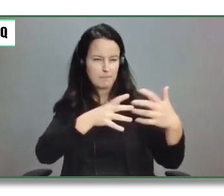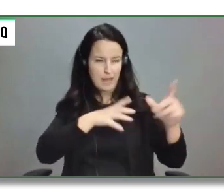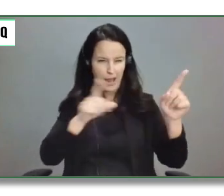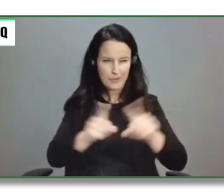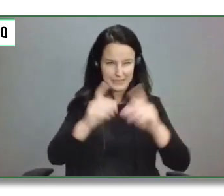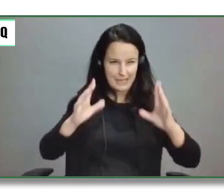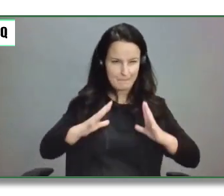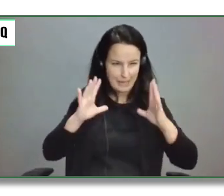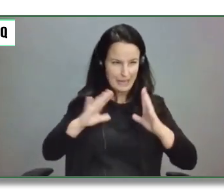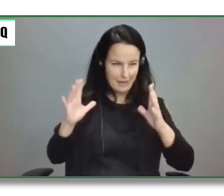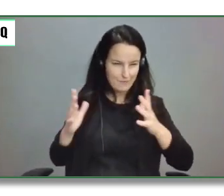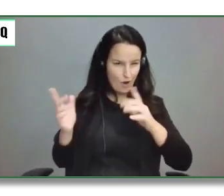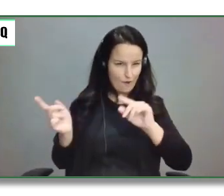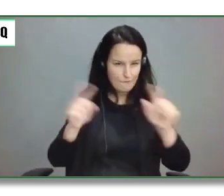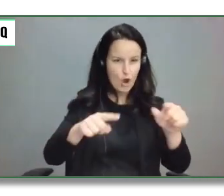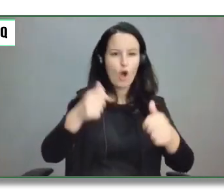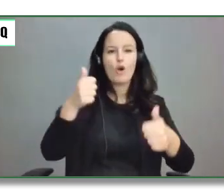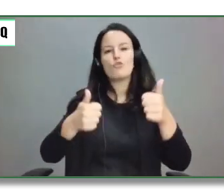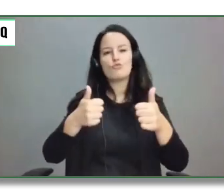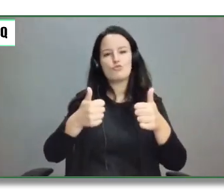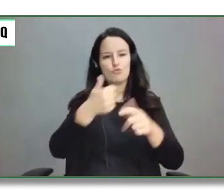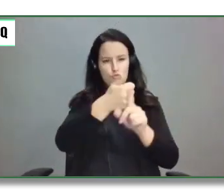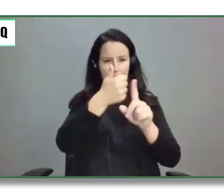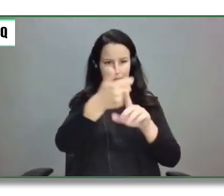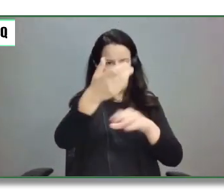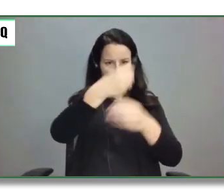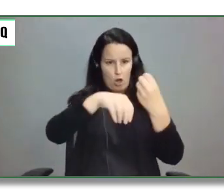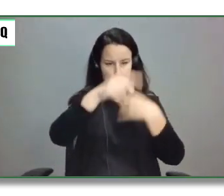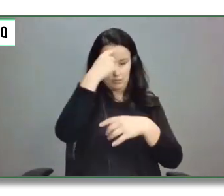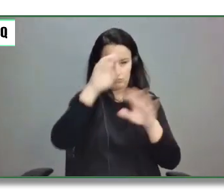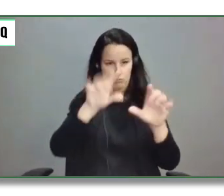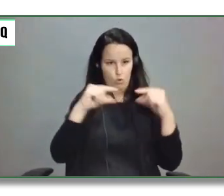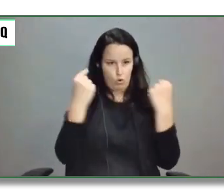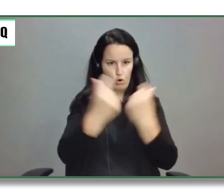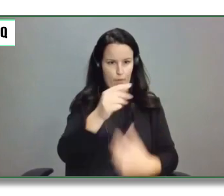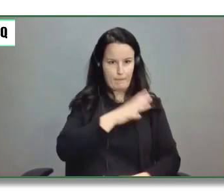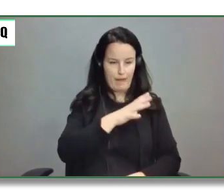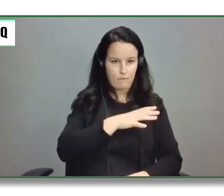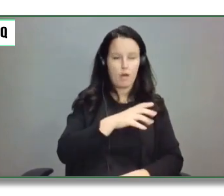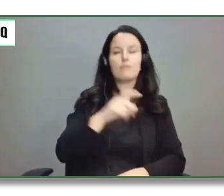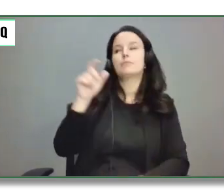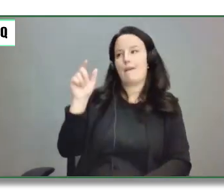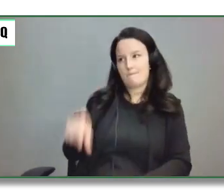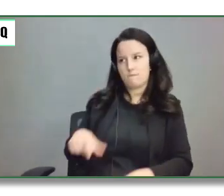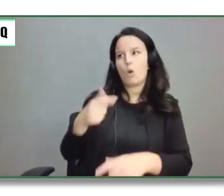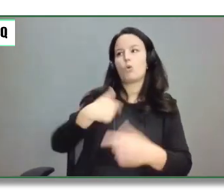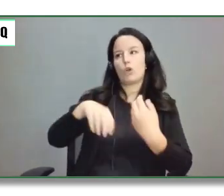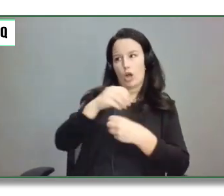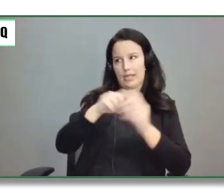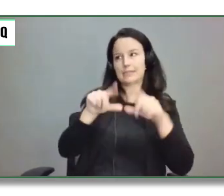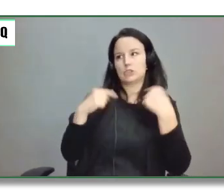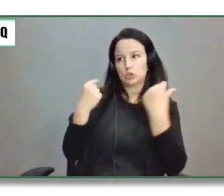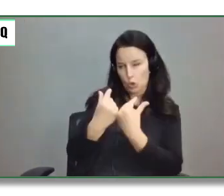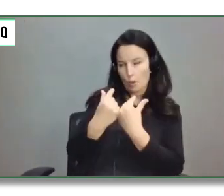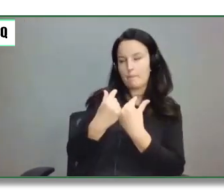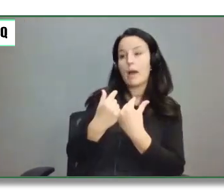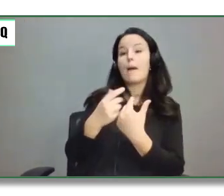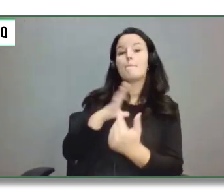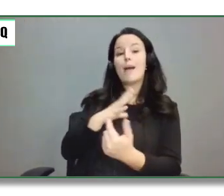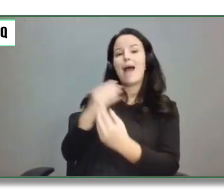besoin ou vous devez fournir les bénévoles vous-même? Vous devez fournir les bénévoles. Ils vont vous former cependant.